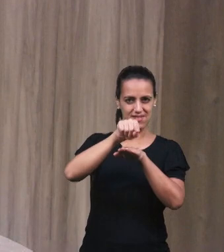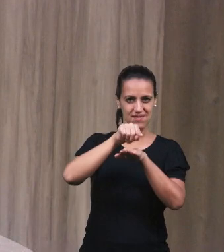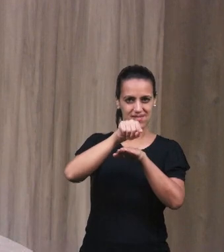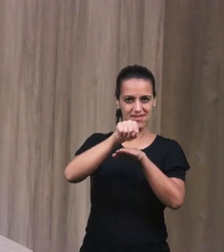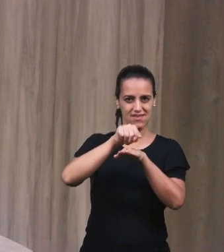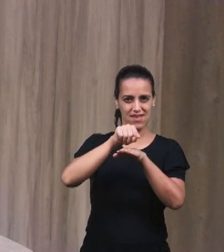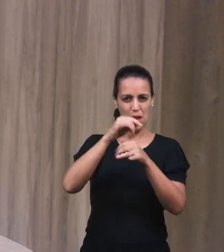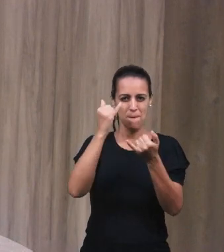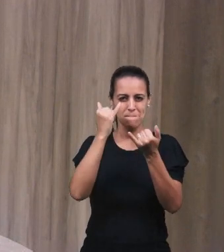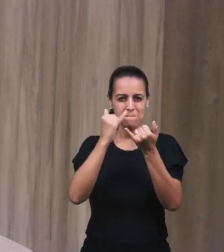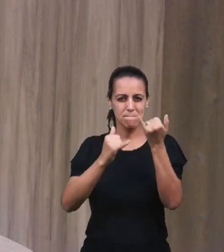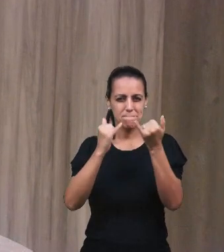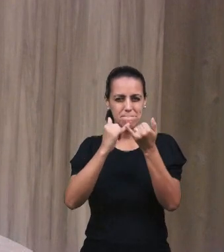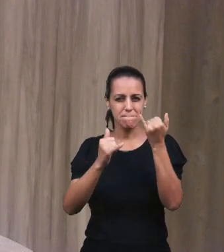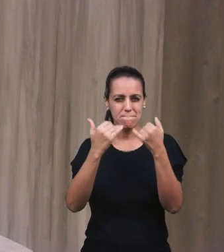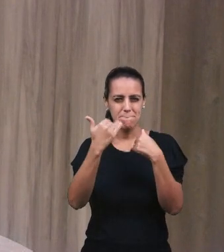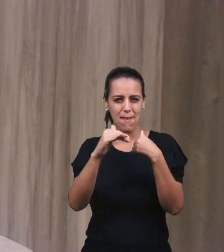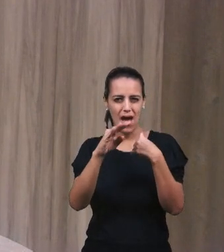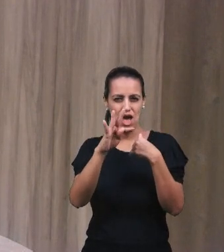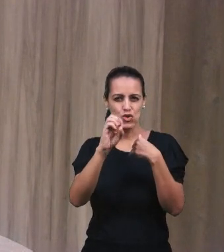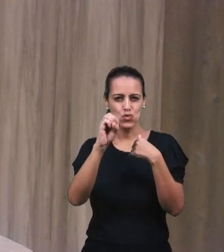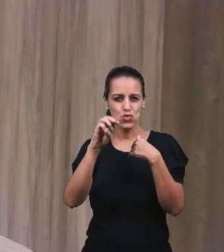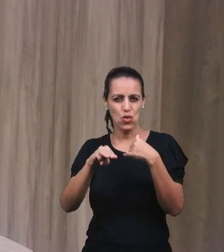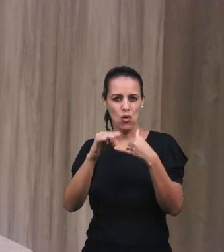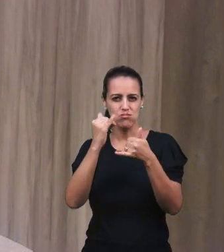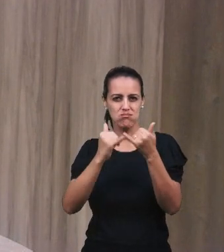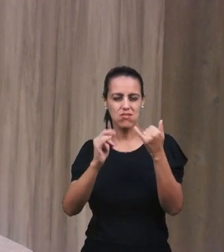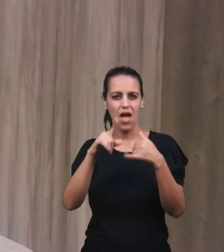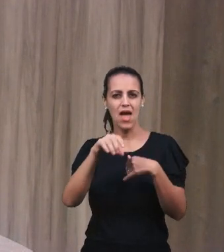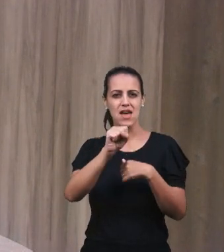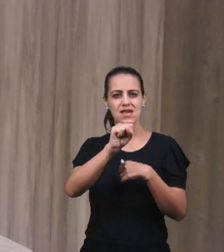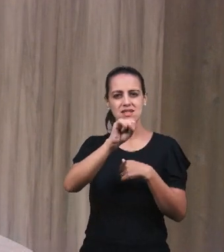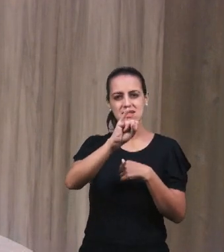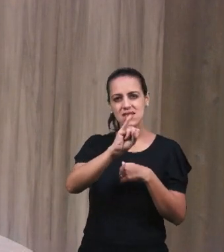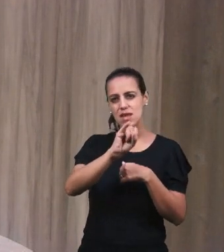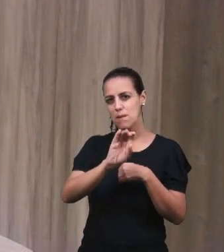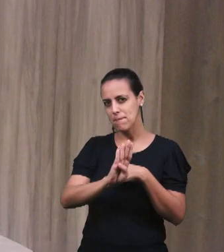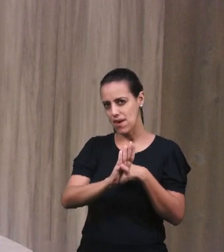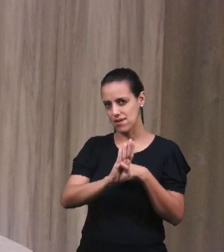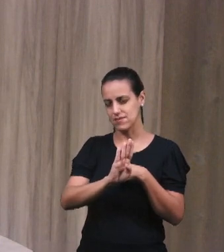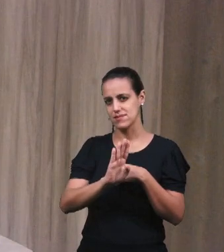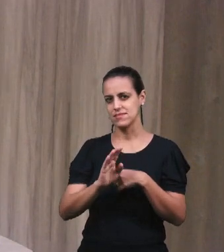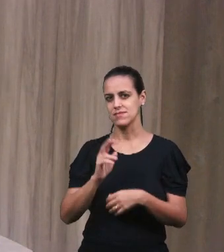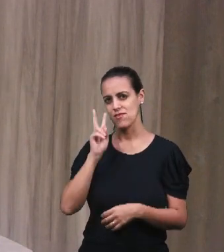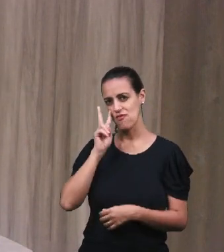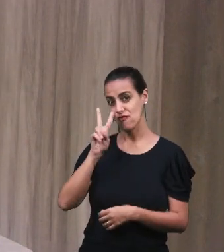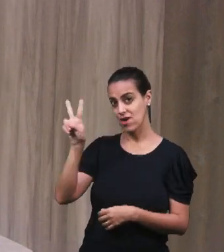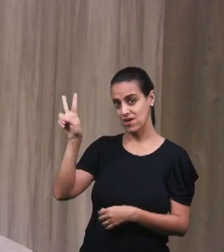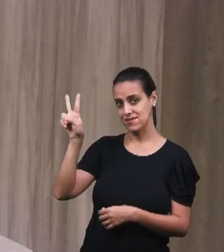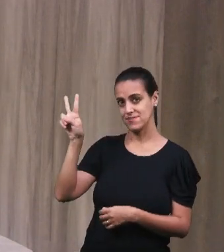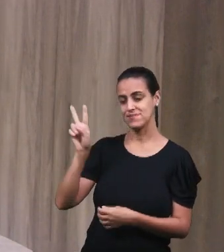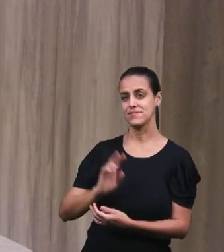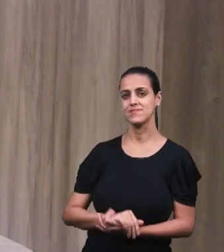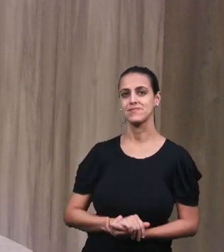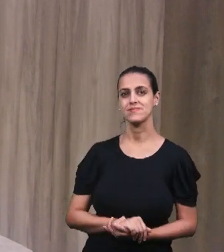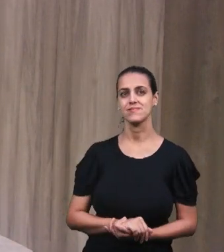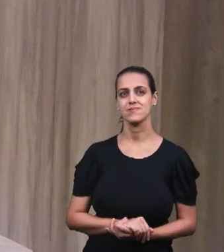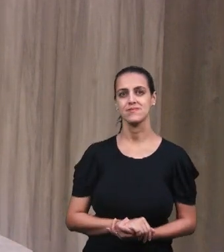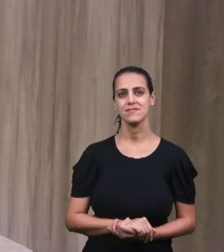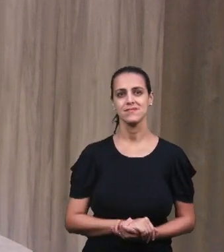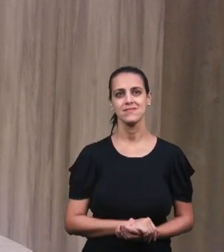un demi-ton. Il y a le si bémol. Nous allons écouter à la mélodica.